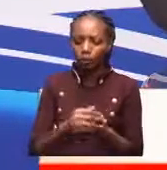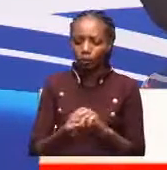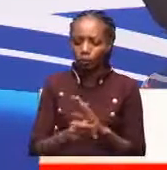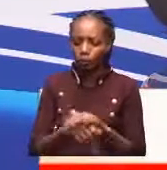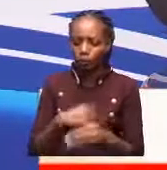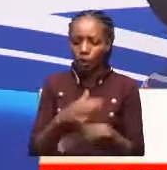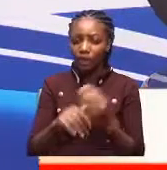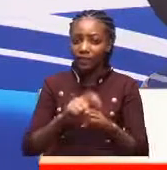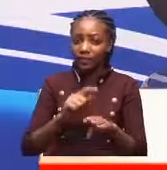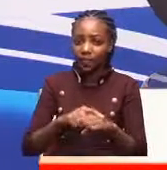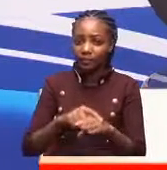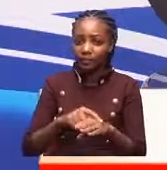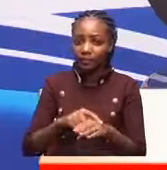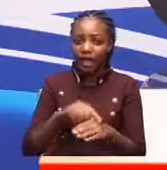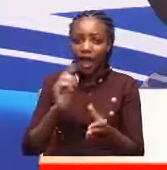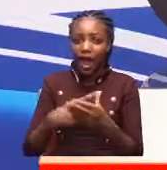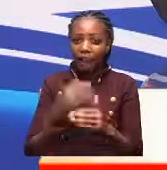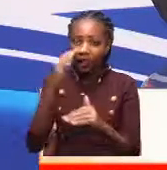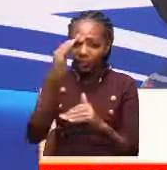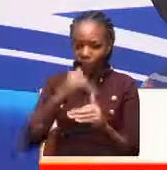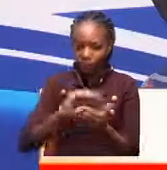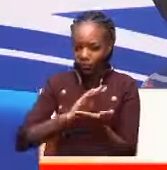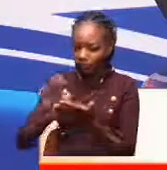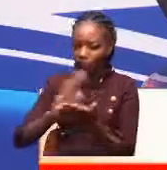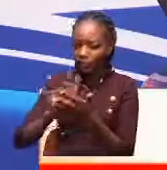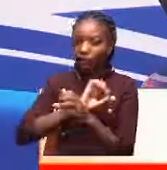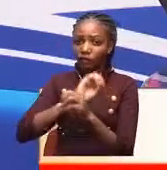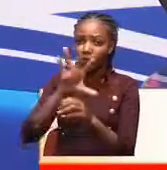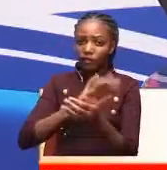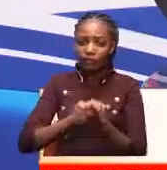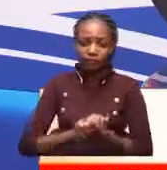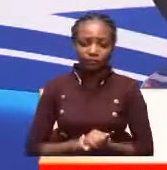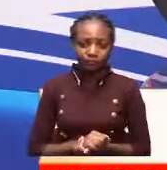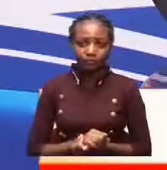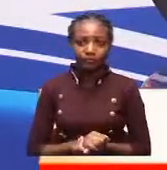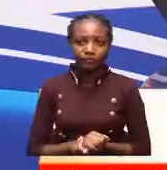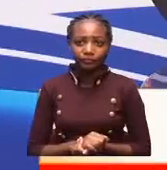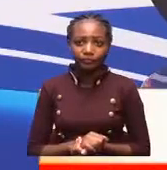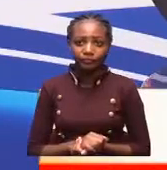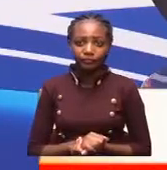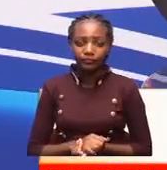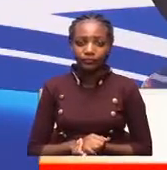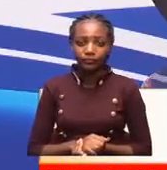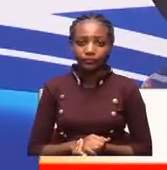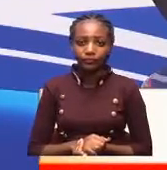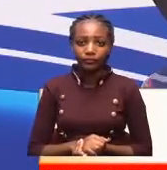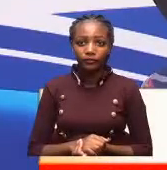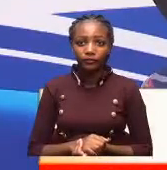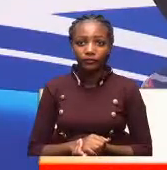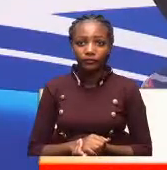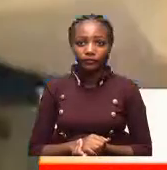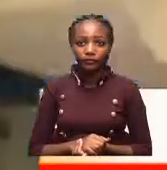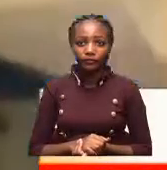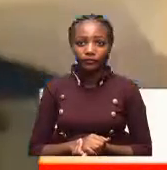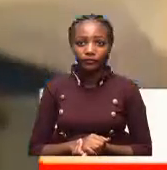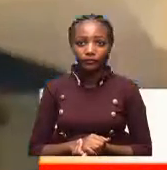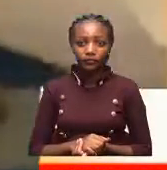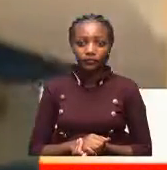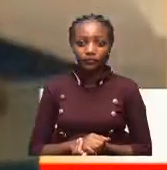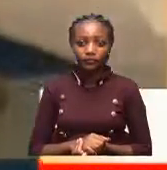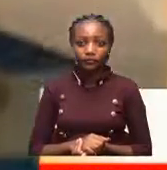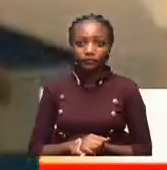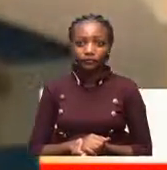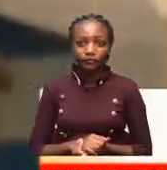wakati wowote na kupunguza kusambaa kwa virusi vya corona. Weru Mwangi na taarifa hiyo kwa kina. Kama